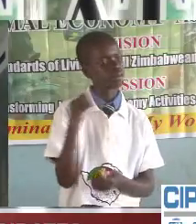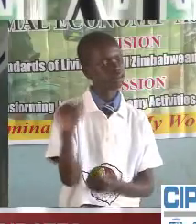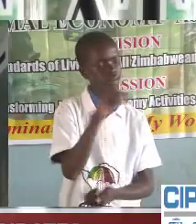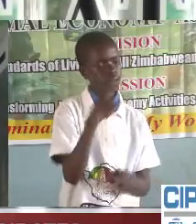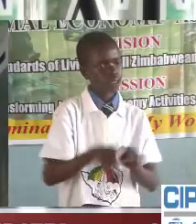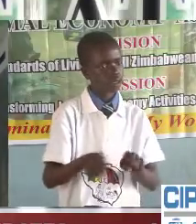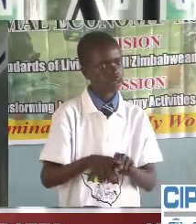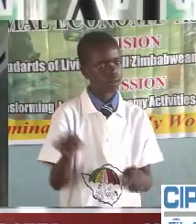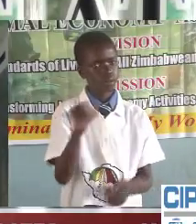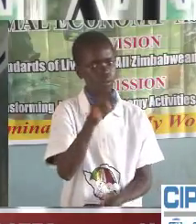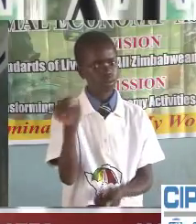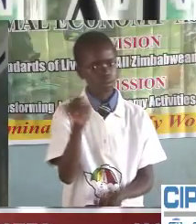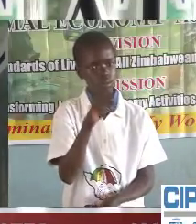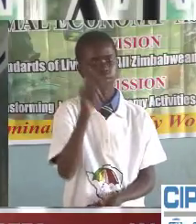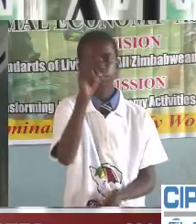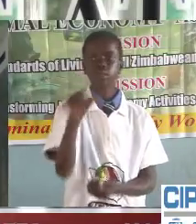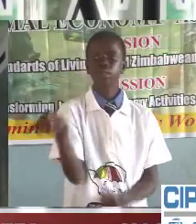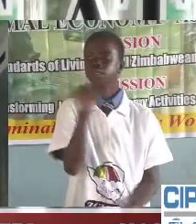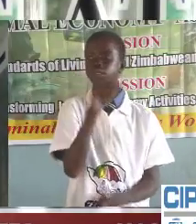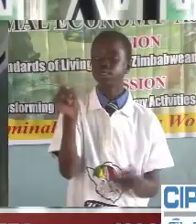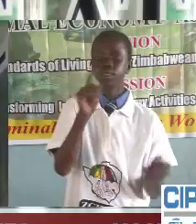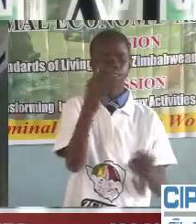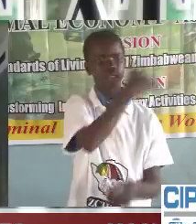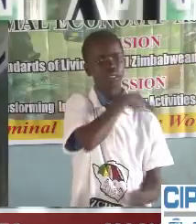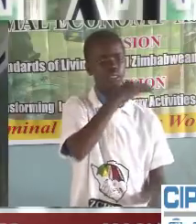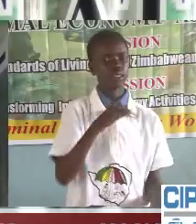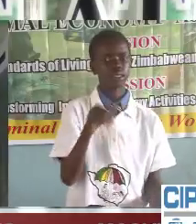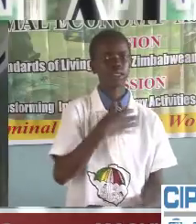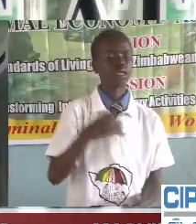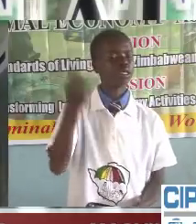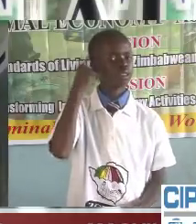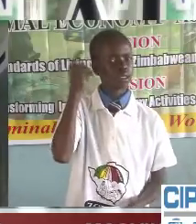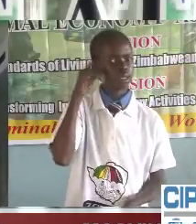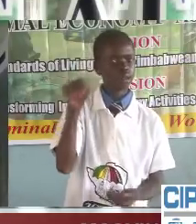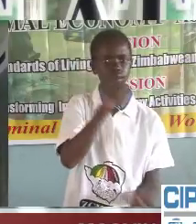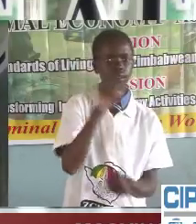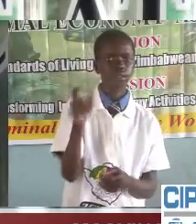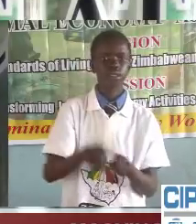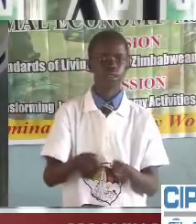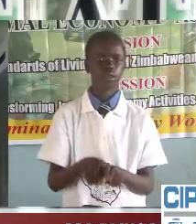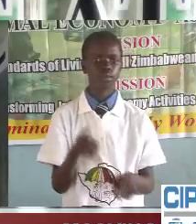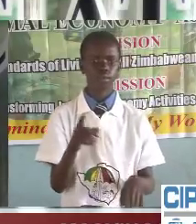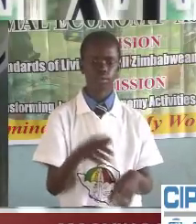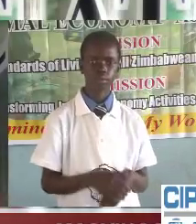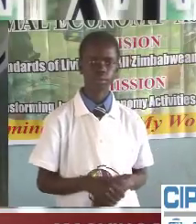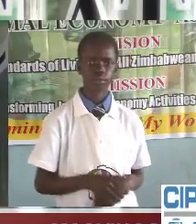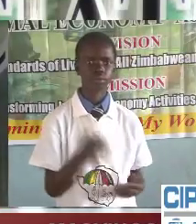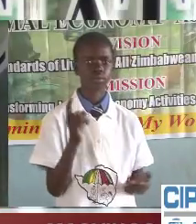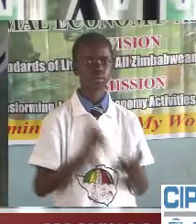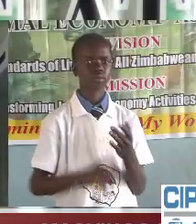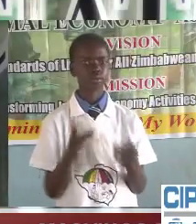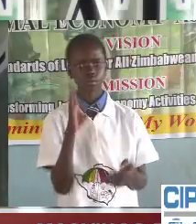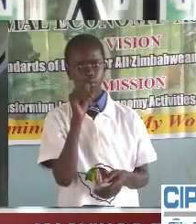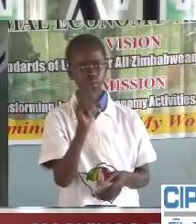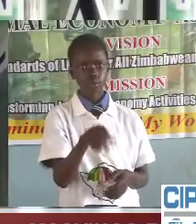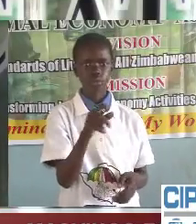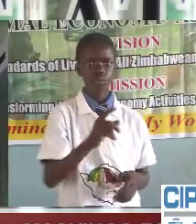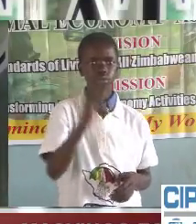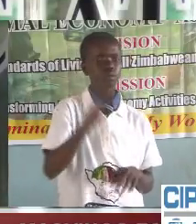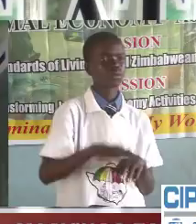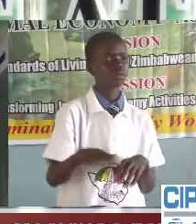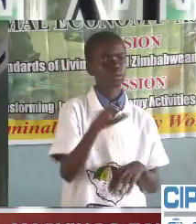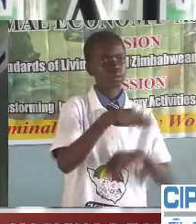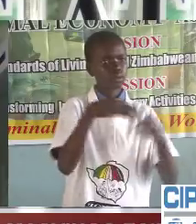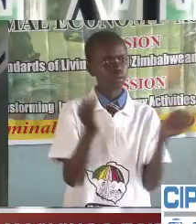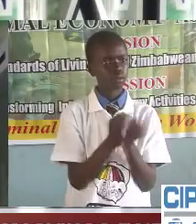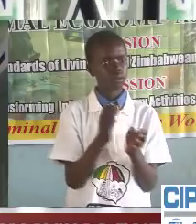chero achidriver mota yakasenga zvimwe zvinhu kana zvechi. Saka ndinoona sekuti panyaya yemastudies right